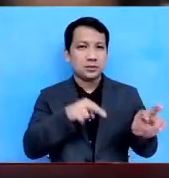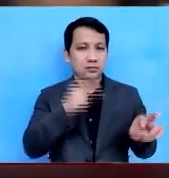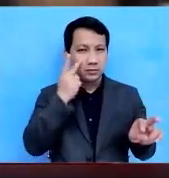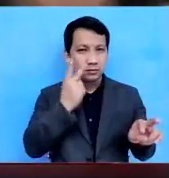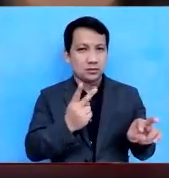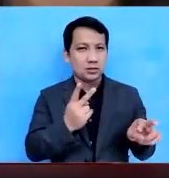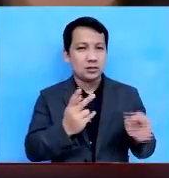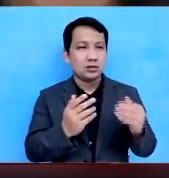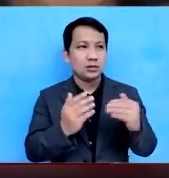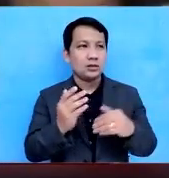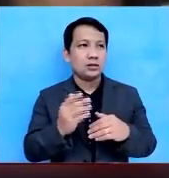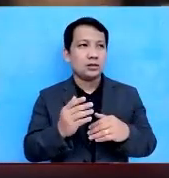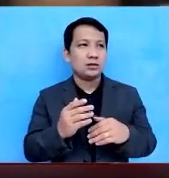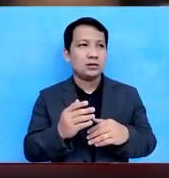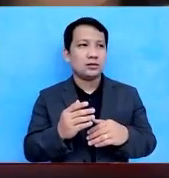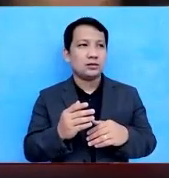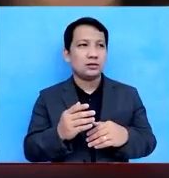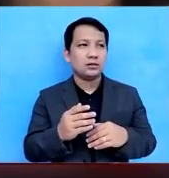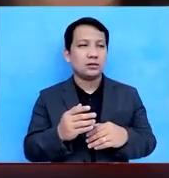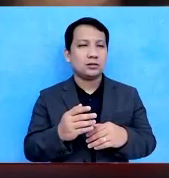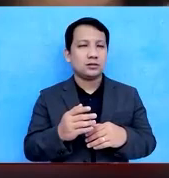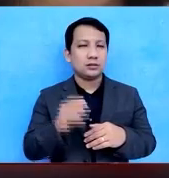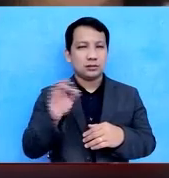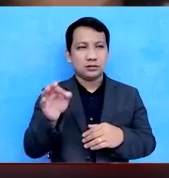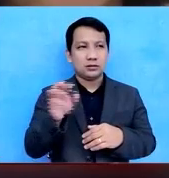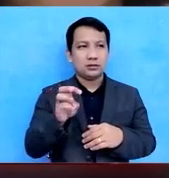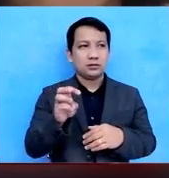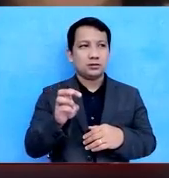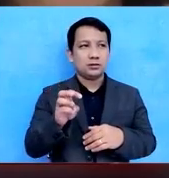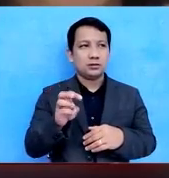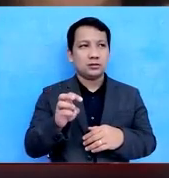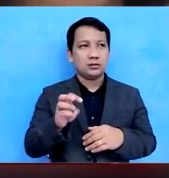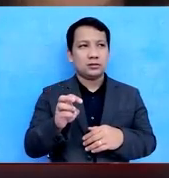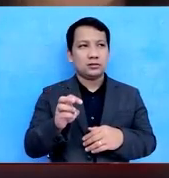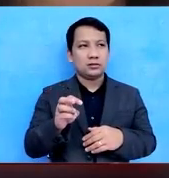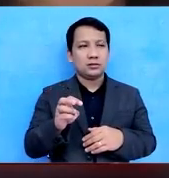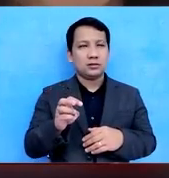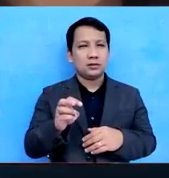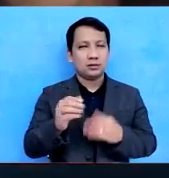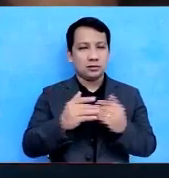maging 90% chance ang El Niño na mag-persist towards the